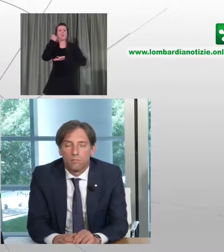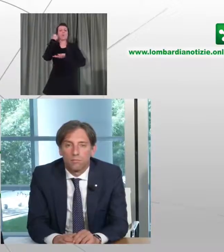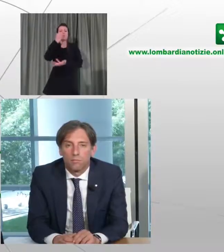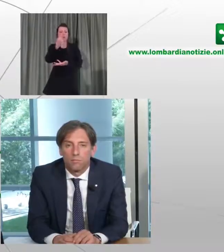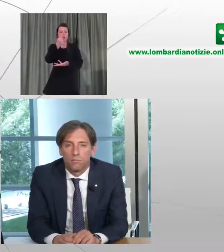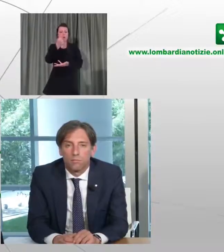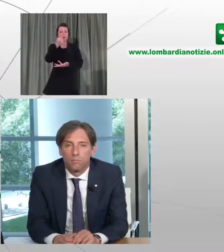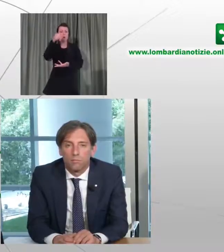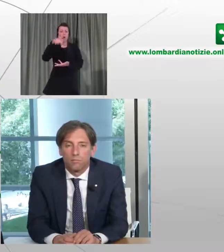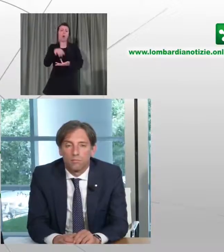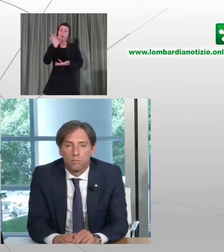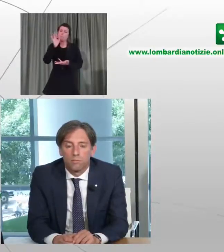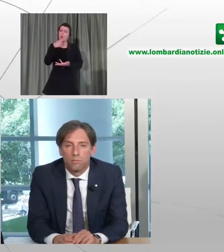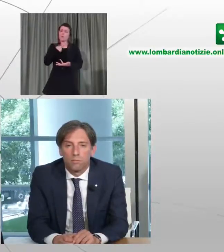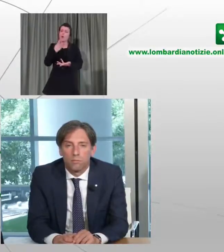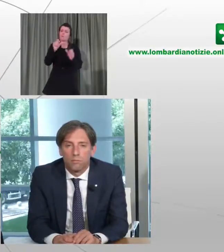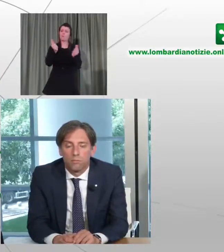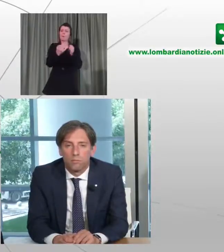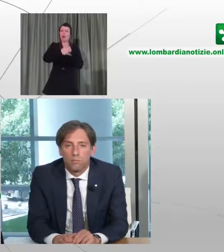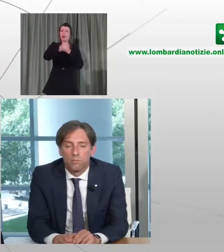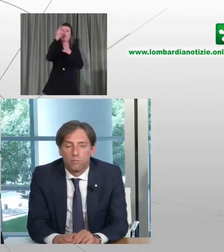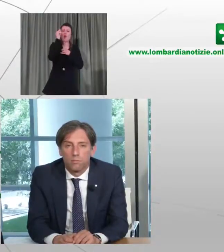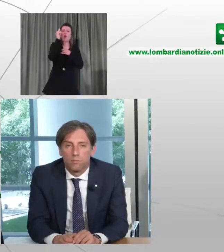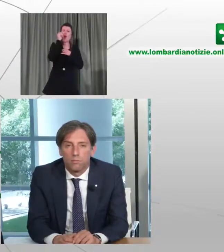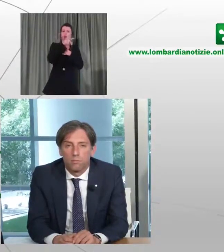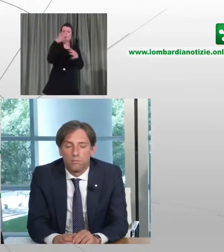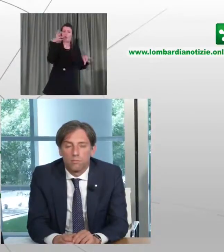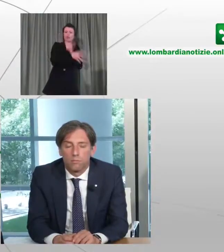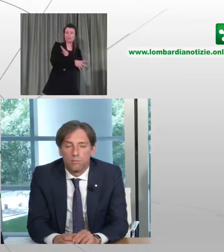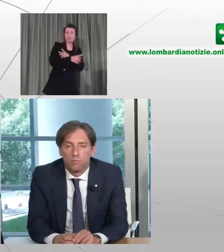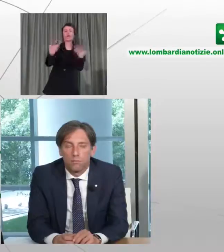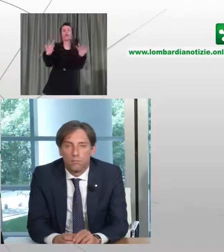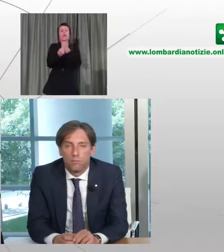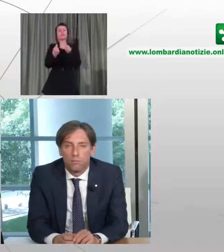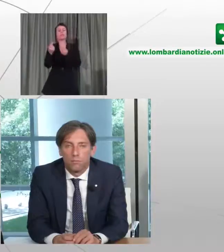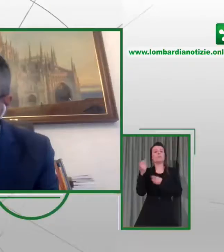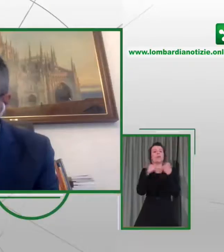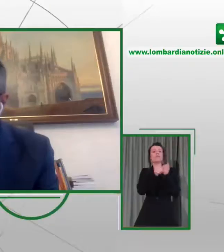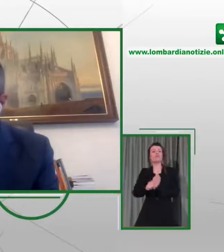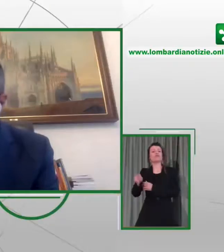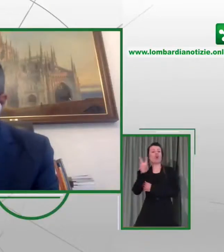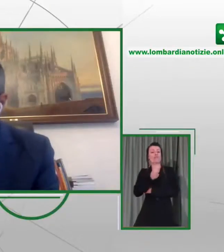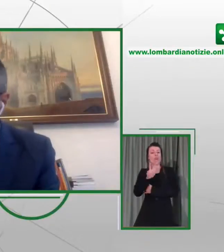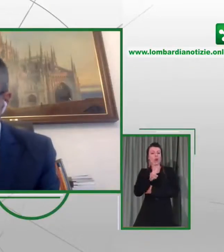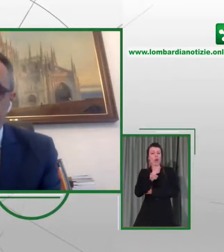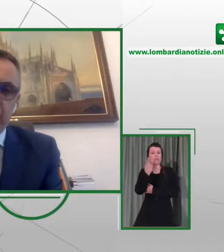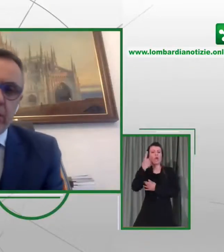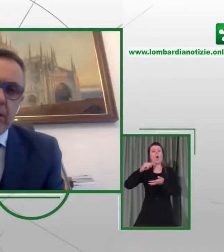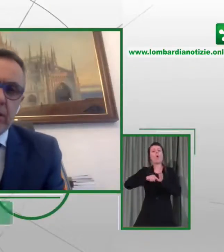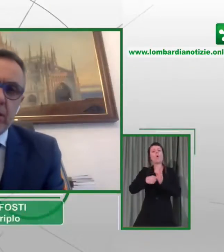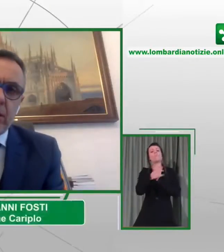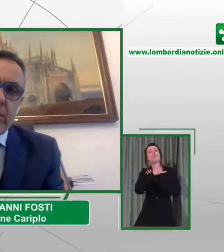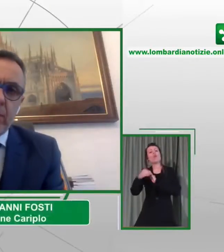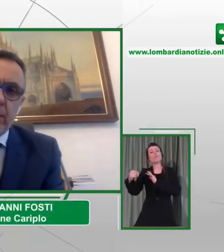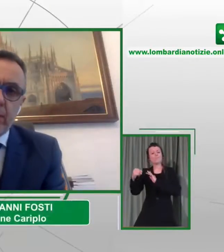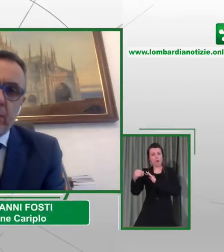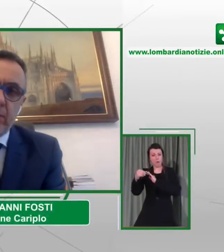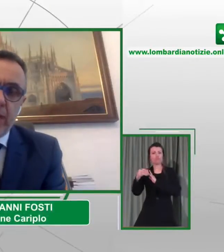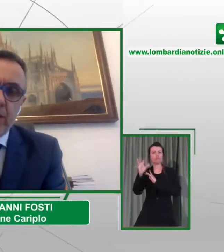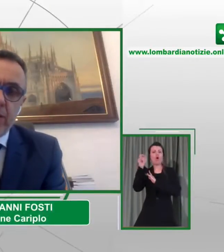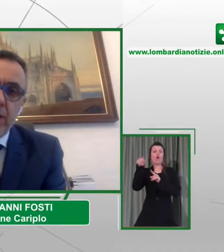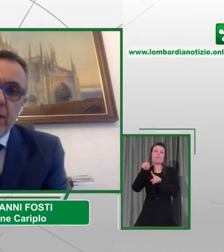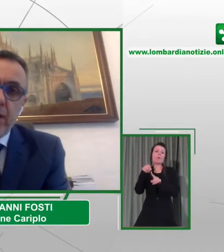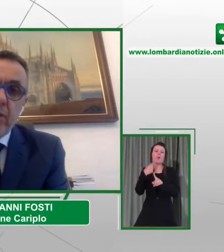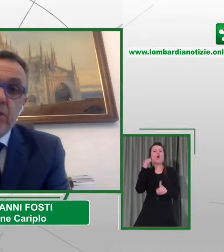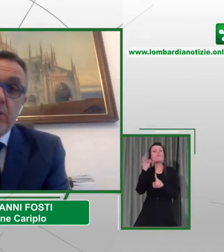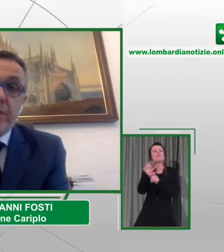e insieme anche a Fondazione Veronesi 1,5 milioni di euro sulla linea invece per la protezione della popolazione